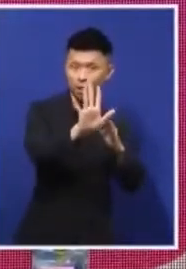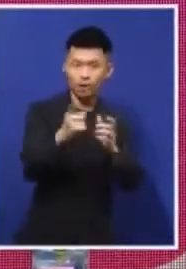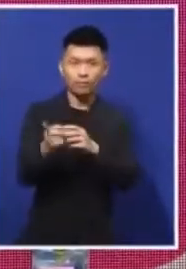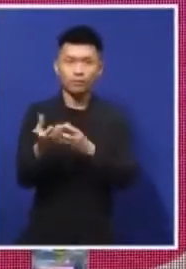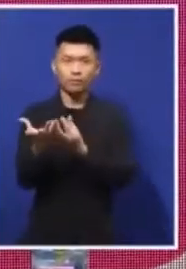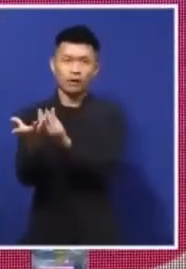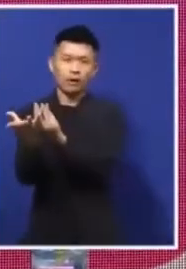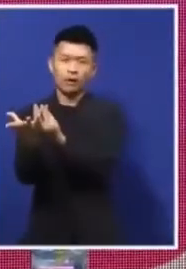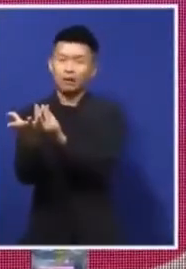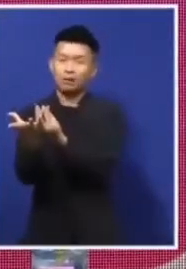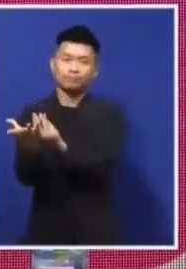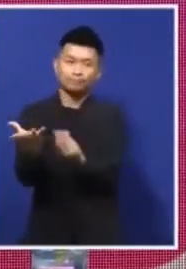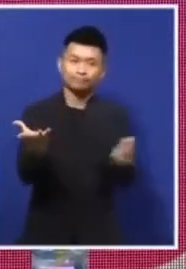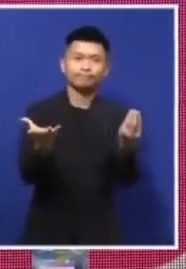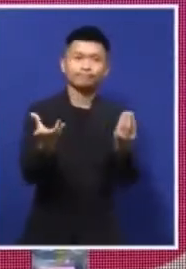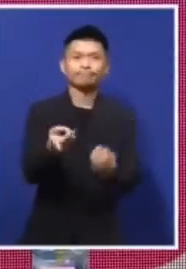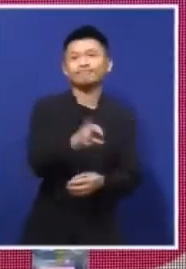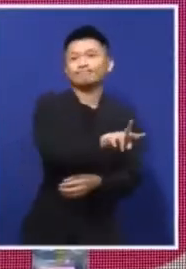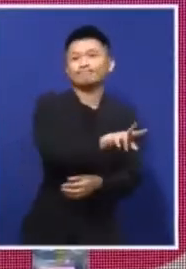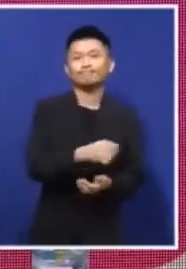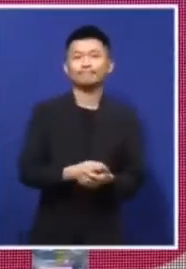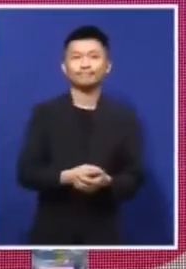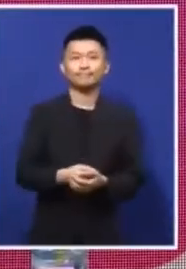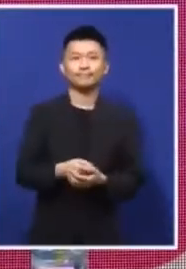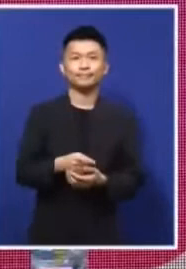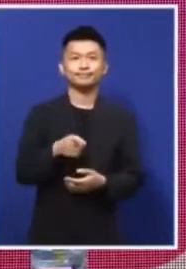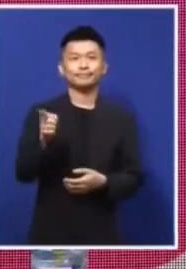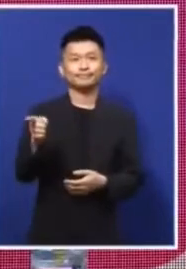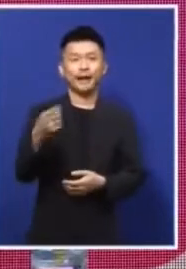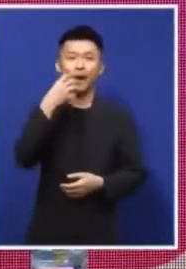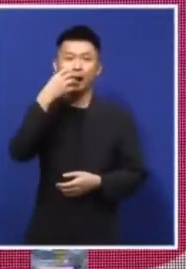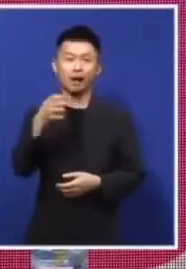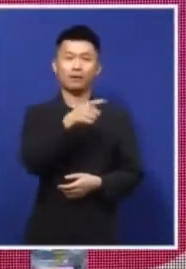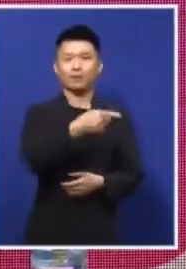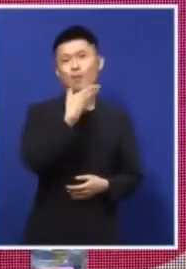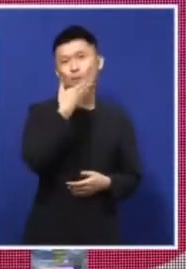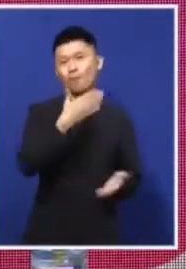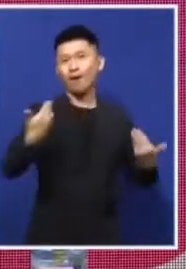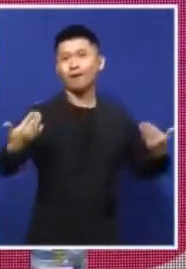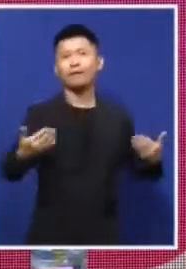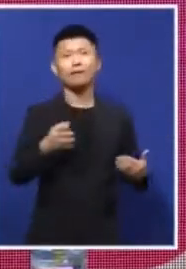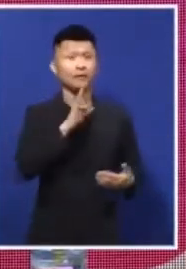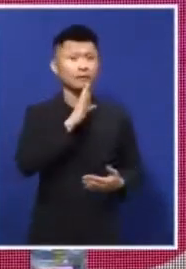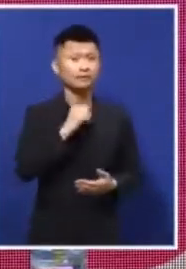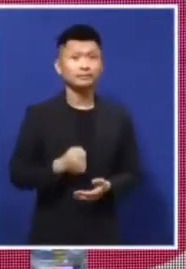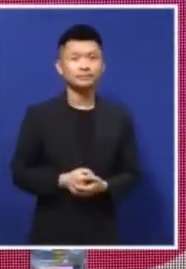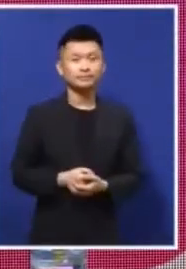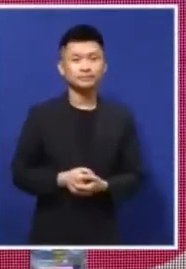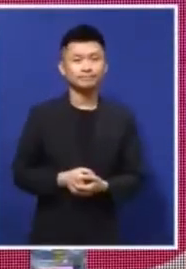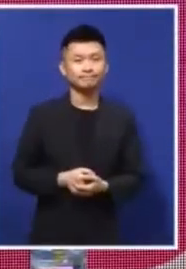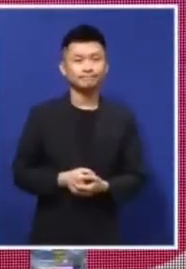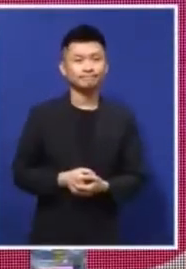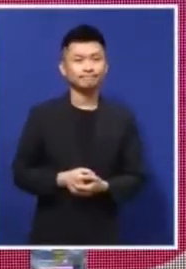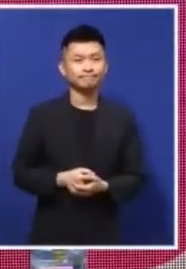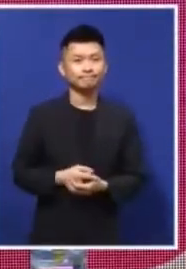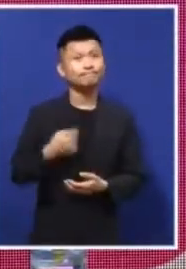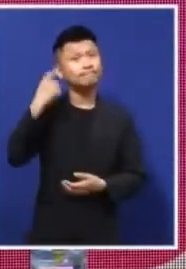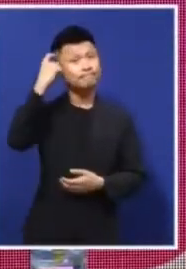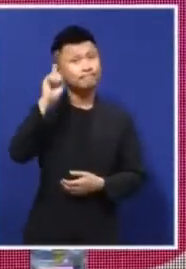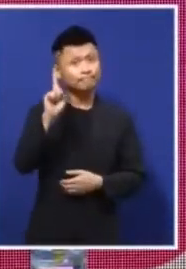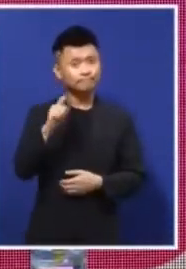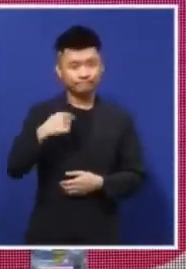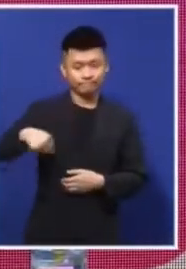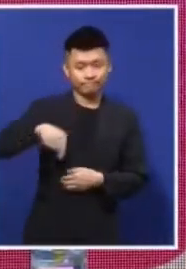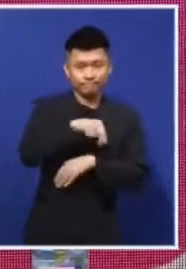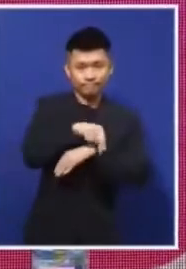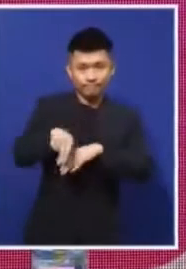是那一家业者的损失，对，然后是另外一家业者的获益嘛，对不对？所以我的意思是说，我们的设计是